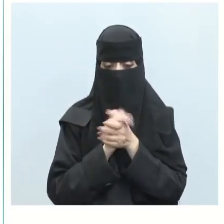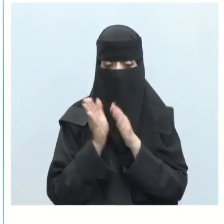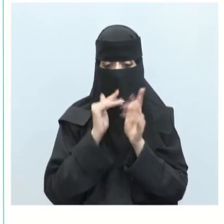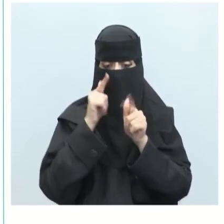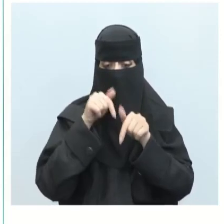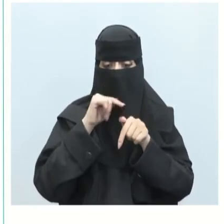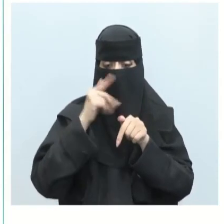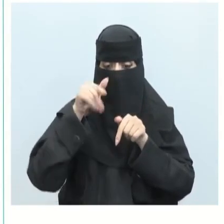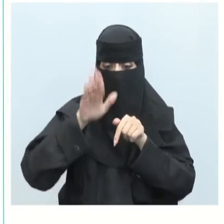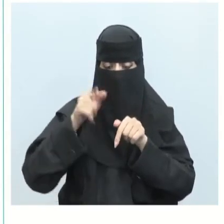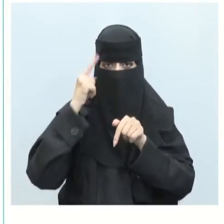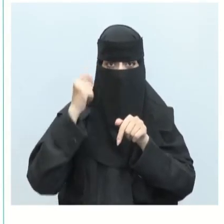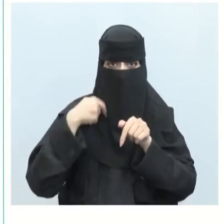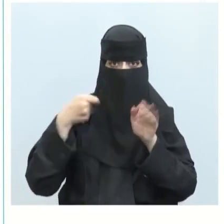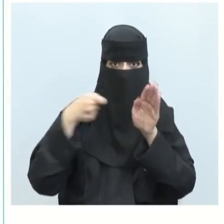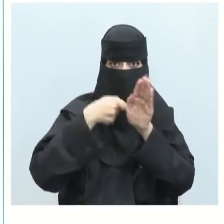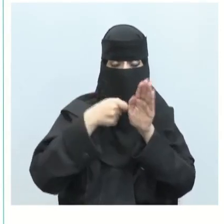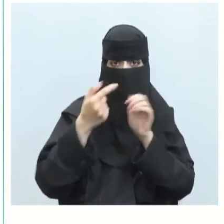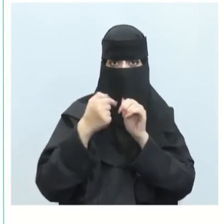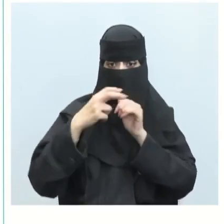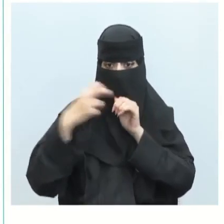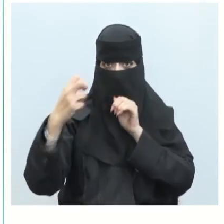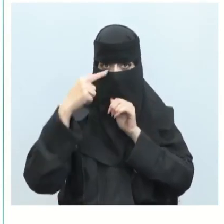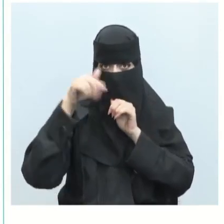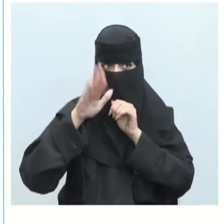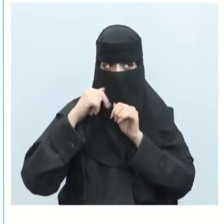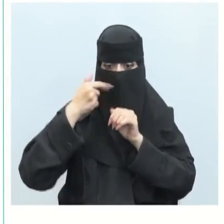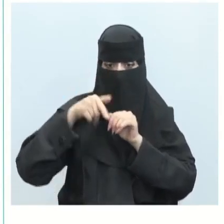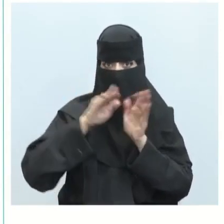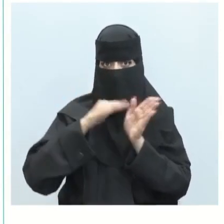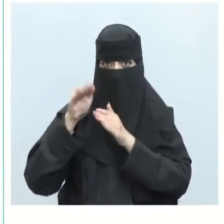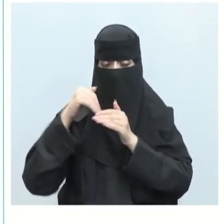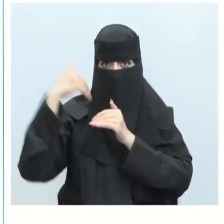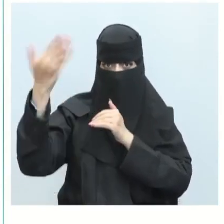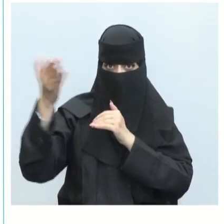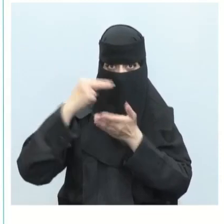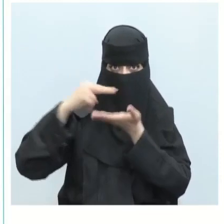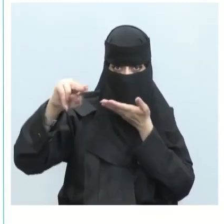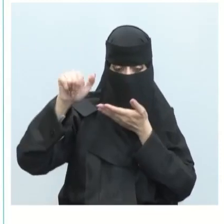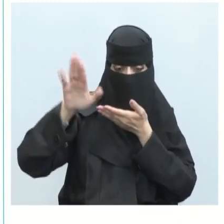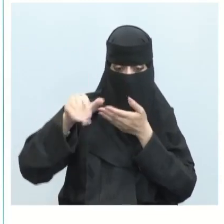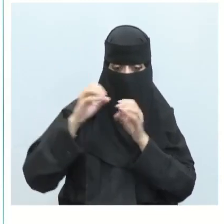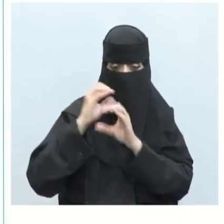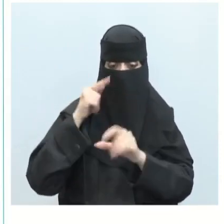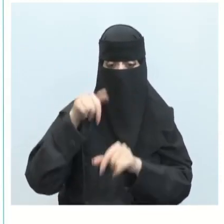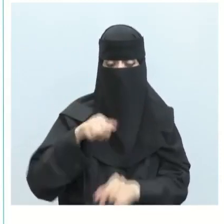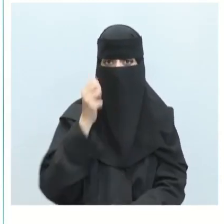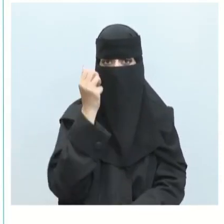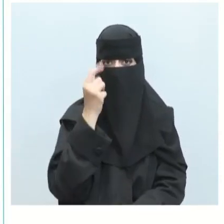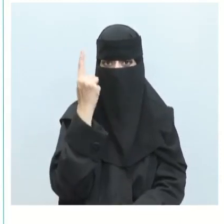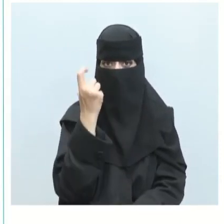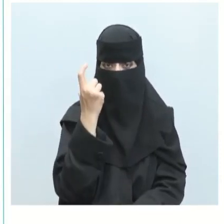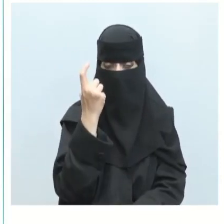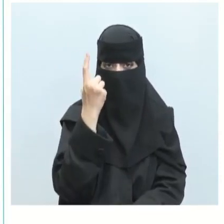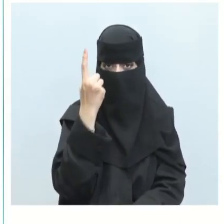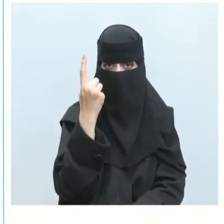3389 ايضا المنفذ المتلقي في منفذ الوجهه الذي استقبل هذه الحزمه هو منفذ